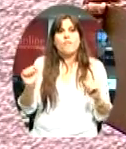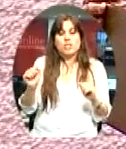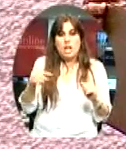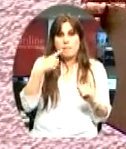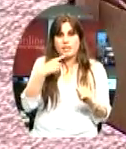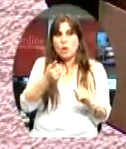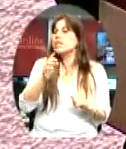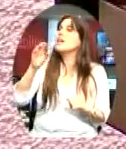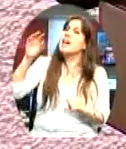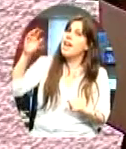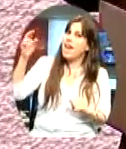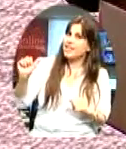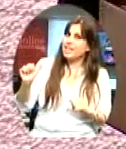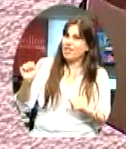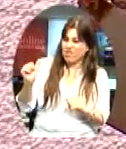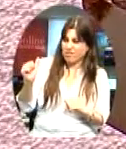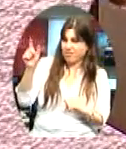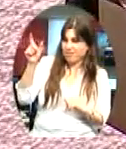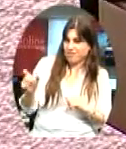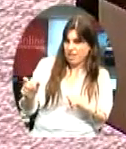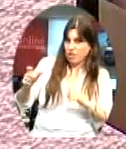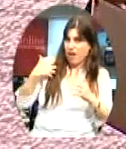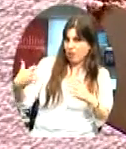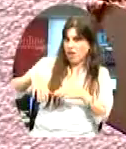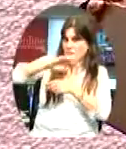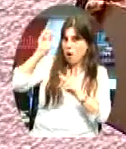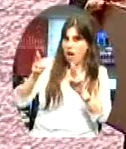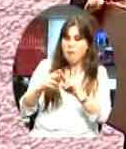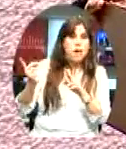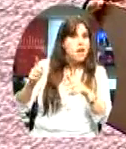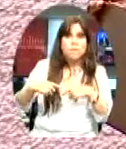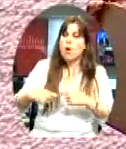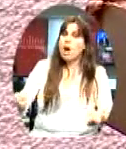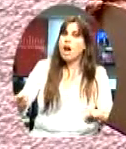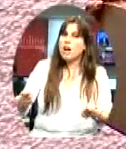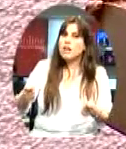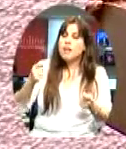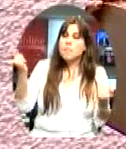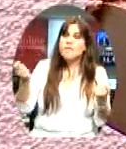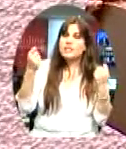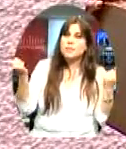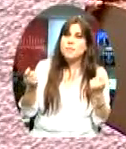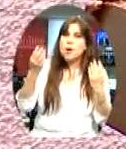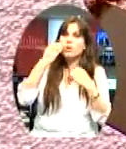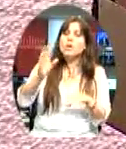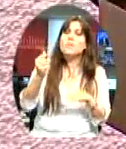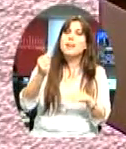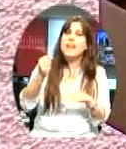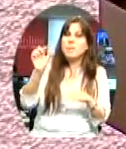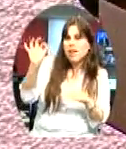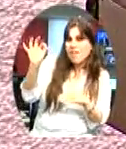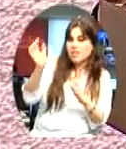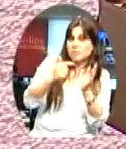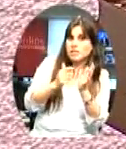אחד האנשים העשירים בעולם, לא מוכר למפרסמים מודעות במחירי רצפה בגלל שהוא אוהב